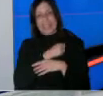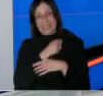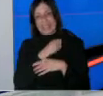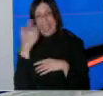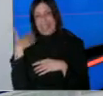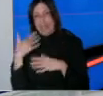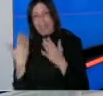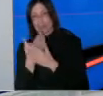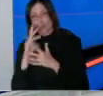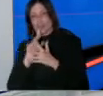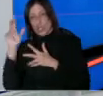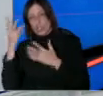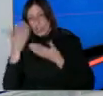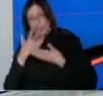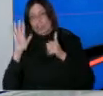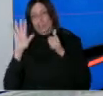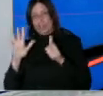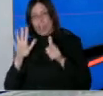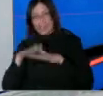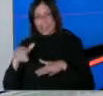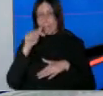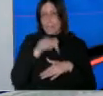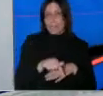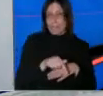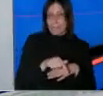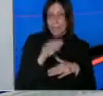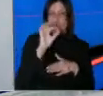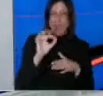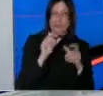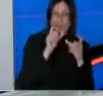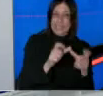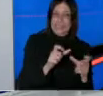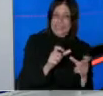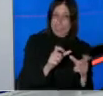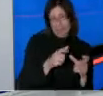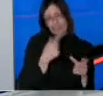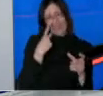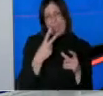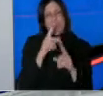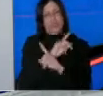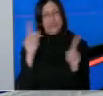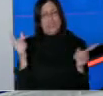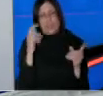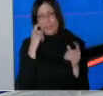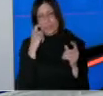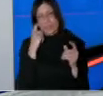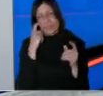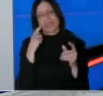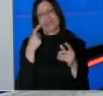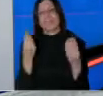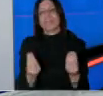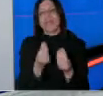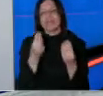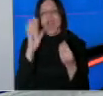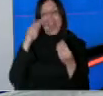פוקס בחדשות 13 מקבלים 6 מנדטים, פה הם על סף אחוז החסימה, 4 מנדטים, אבל גם צריך, רגע, נראה לי מוזר כל ה... רגע, רק נגיד משהו על, על,